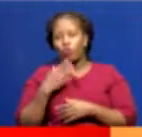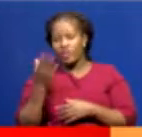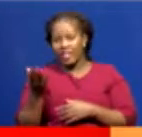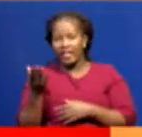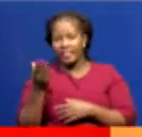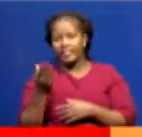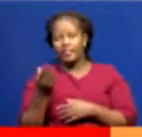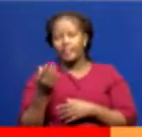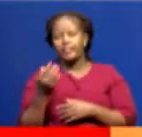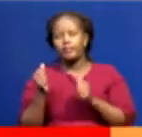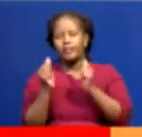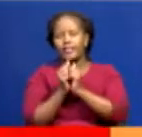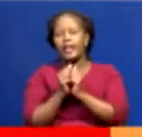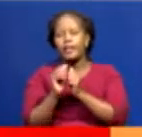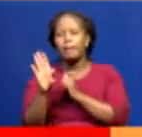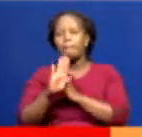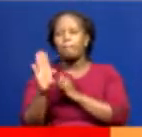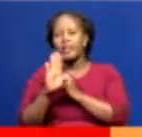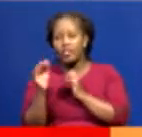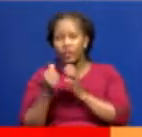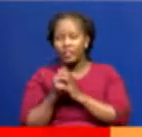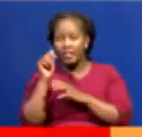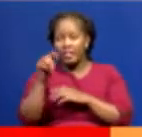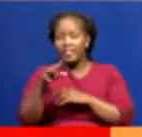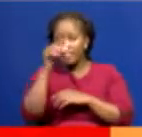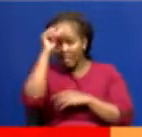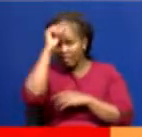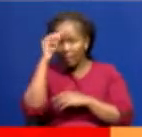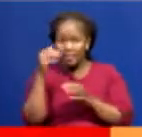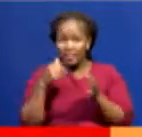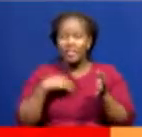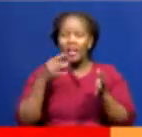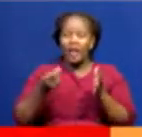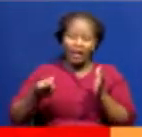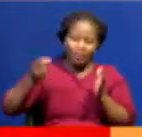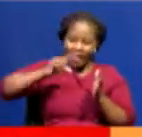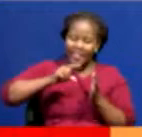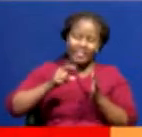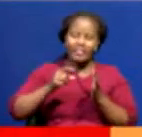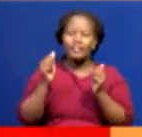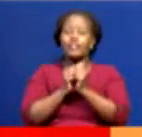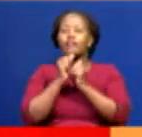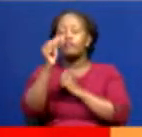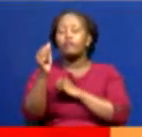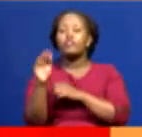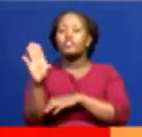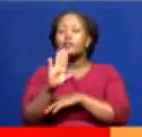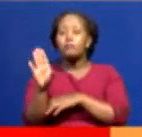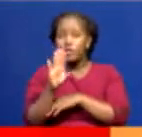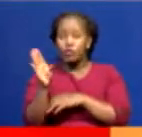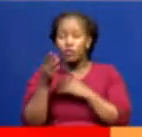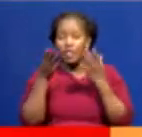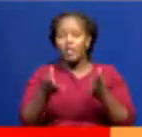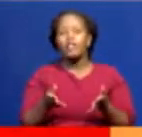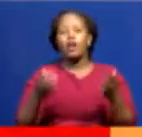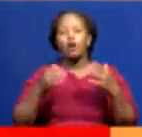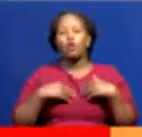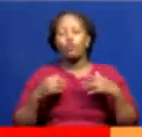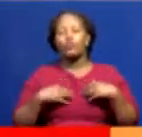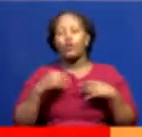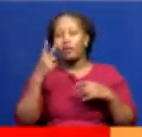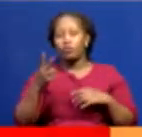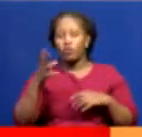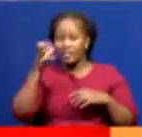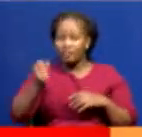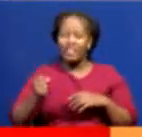imepeanwa shilingi bilioni 10. Sasa tumeongeza bilioni 15 zaidi. Kwa hivyo tutapatiana bilioni